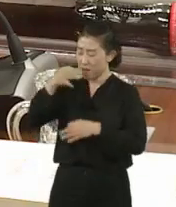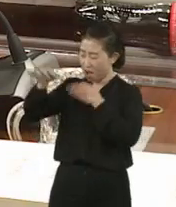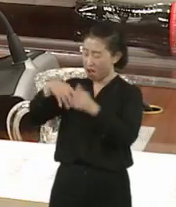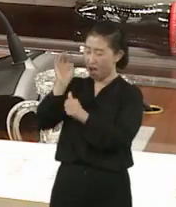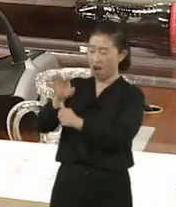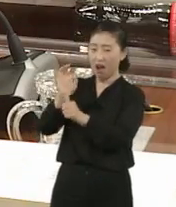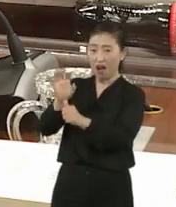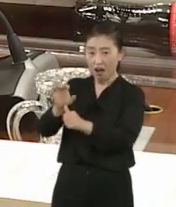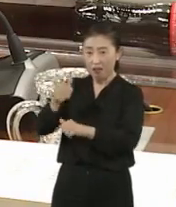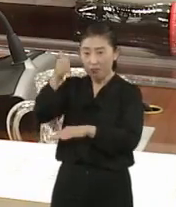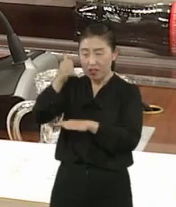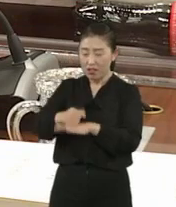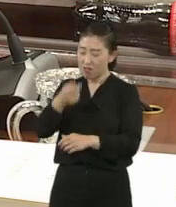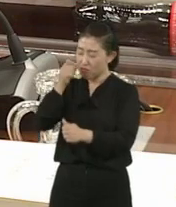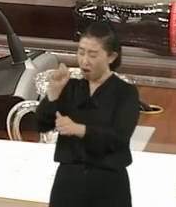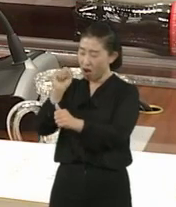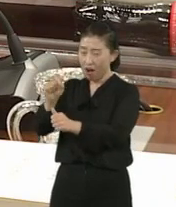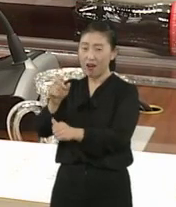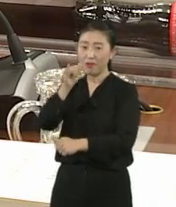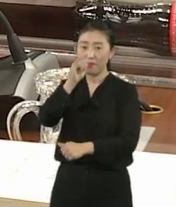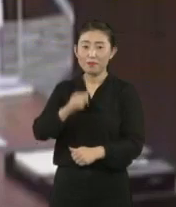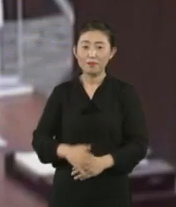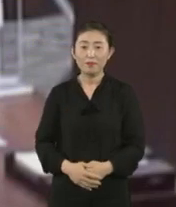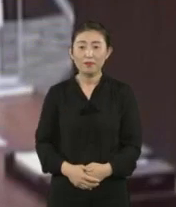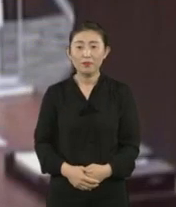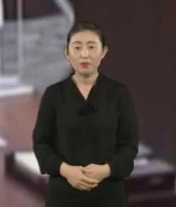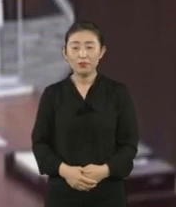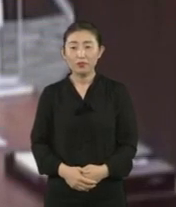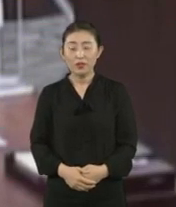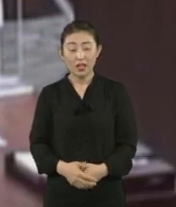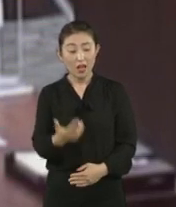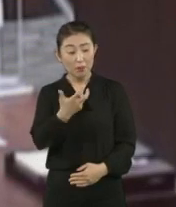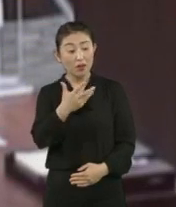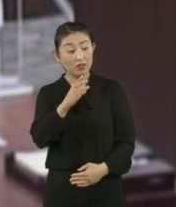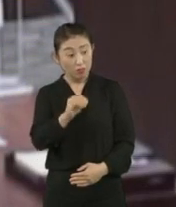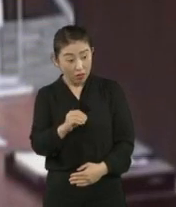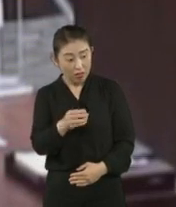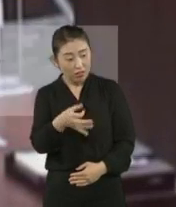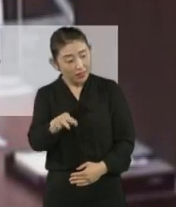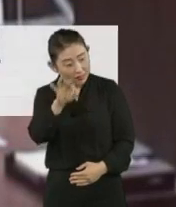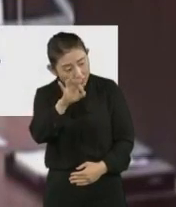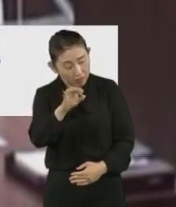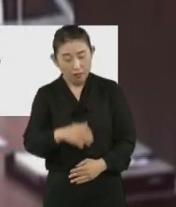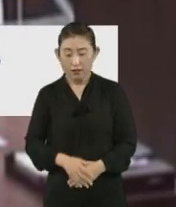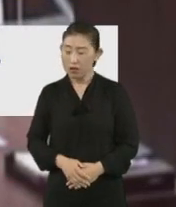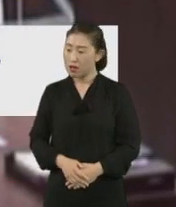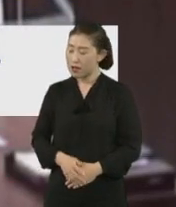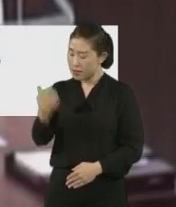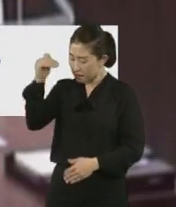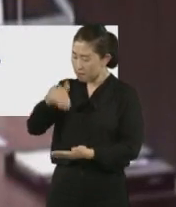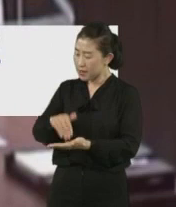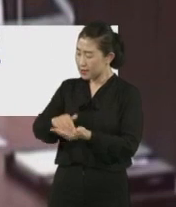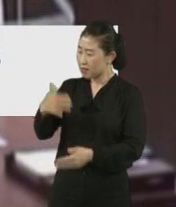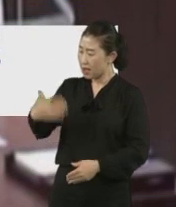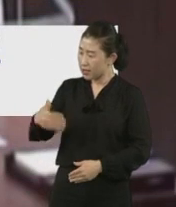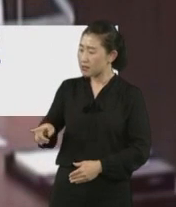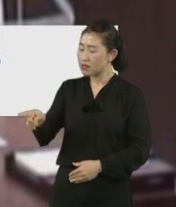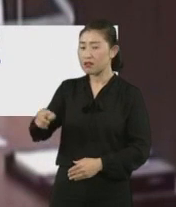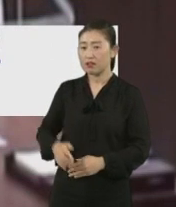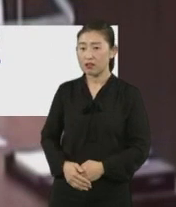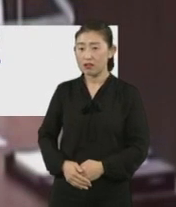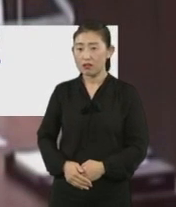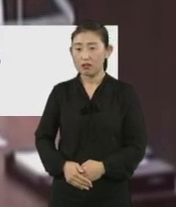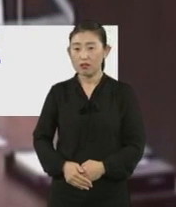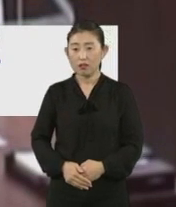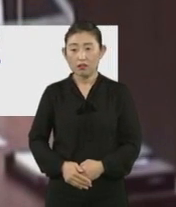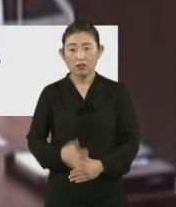지르다가 급기야 막말까지 쏟아냅니다. 80만 원이 좀 인상이 됐고 아직도 반성을 전혀 못하고 있어.